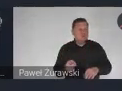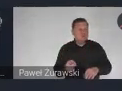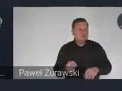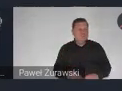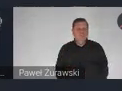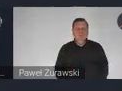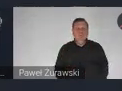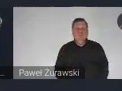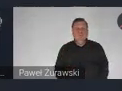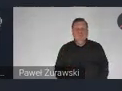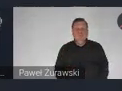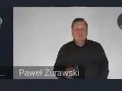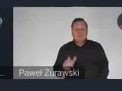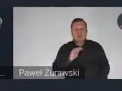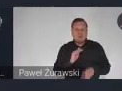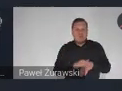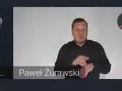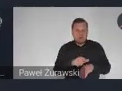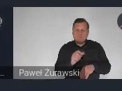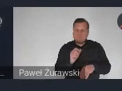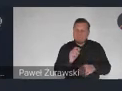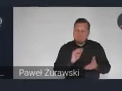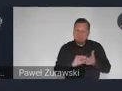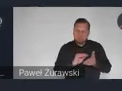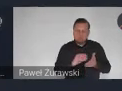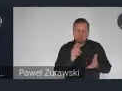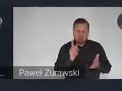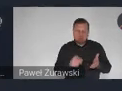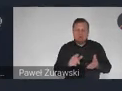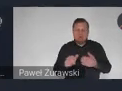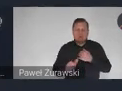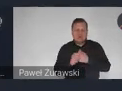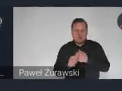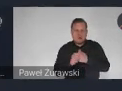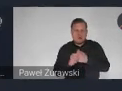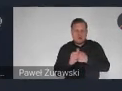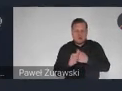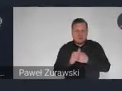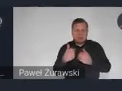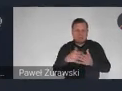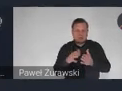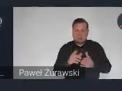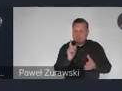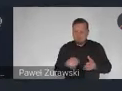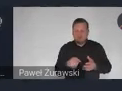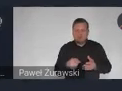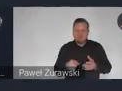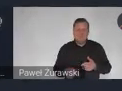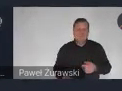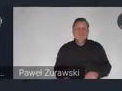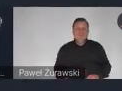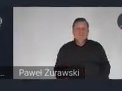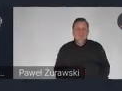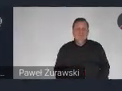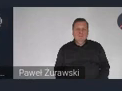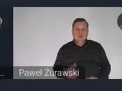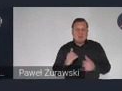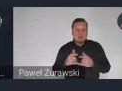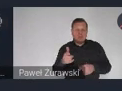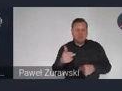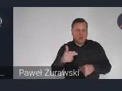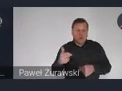zostać wskazane w umowie powinny być udokumentowane powinny również Jeśli to są towary